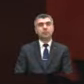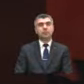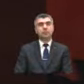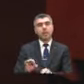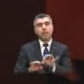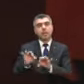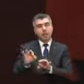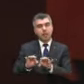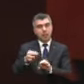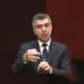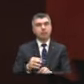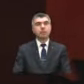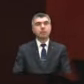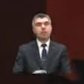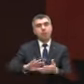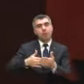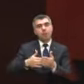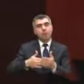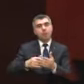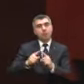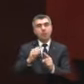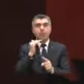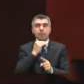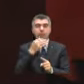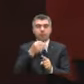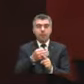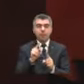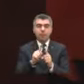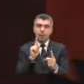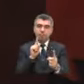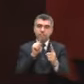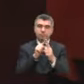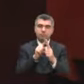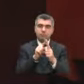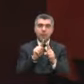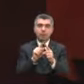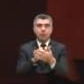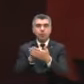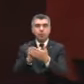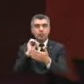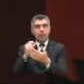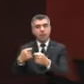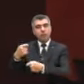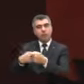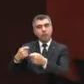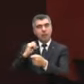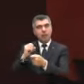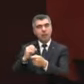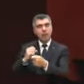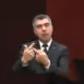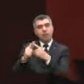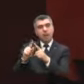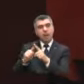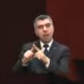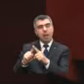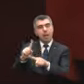الإجراءات المتخذة في جانب متعلق بتسريع الثقة المستهلك في هذا النوع من التجارة ومحاربة حالة